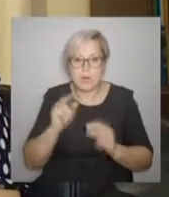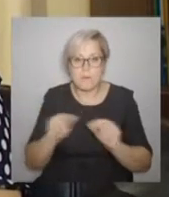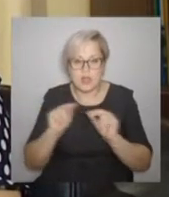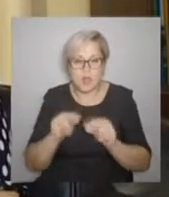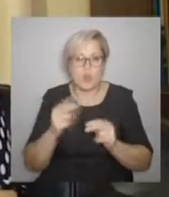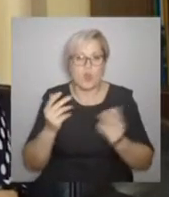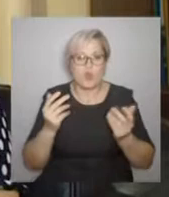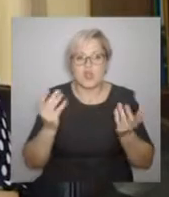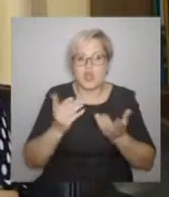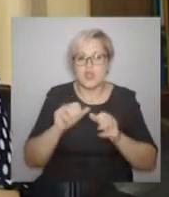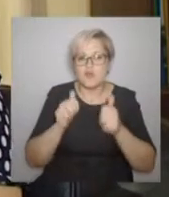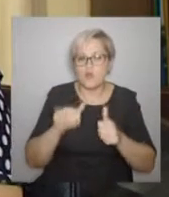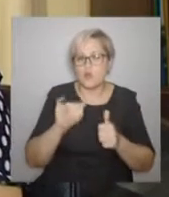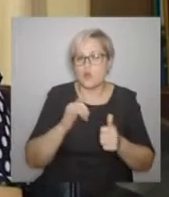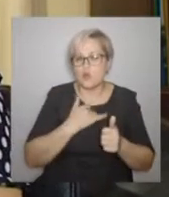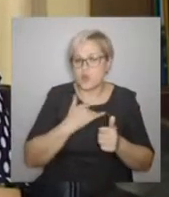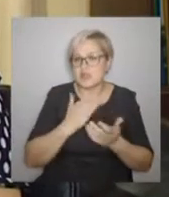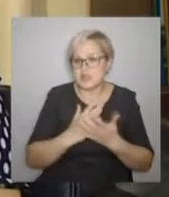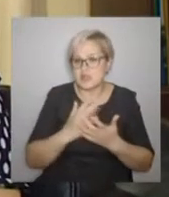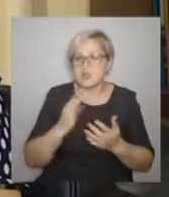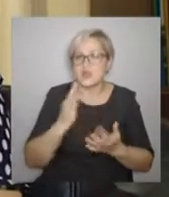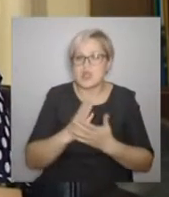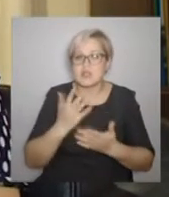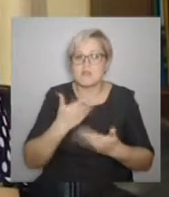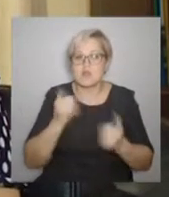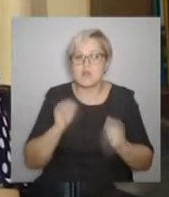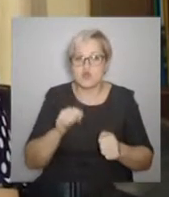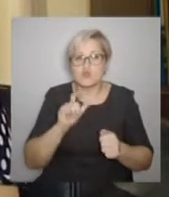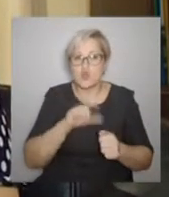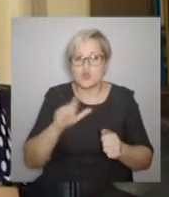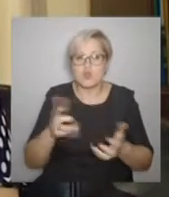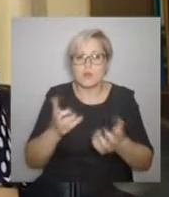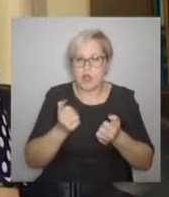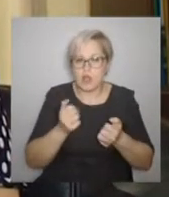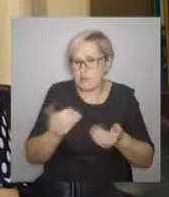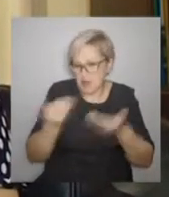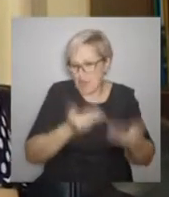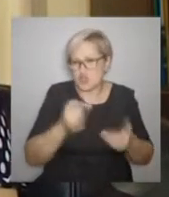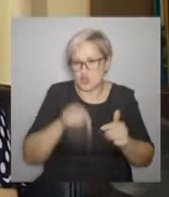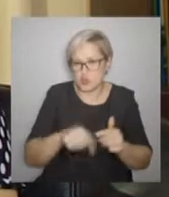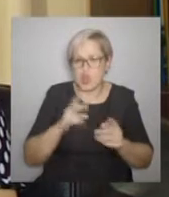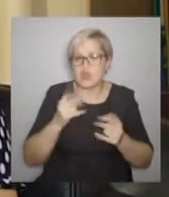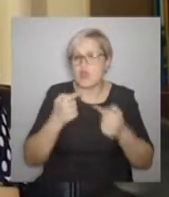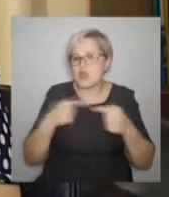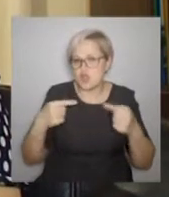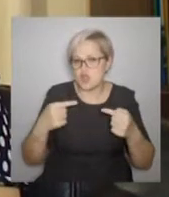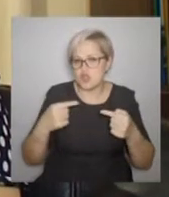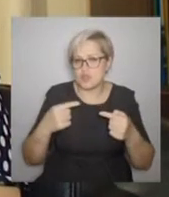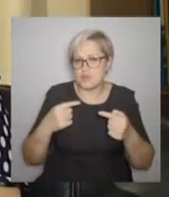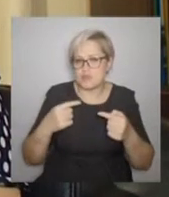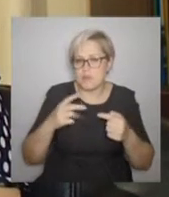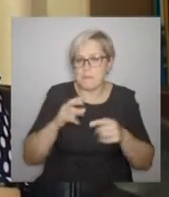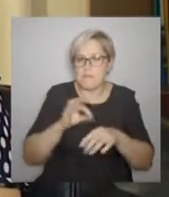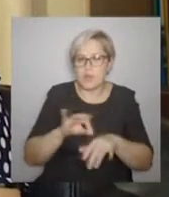Люди звонят, кто нуждается, просят прийти, наши специалисты выезжают, знакомятся,